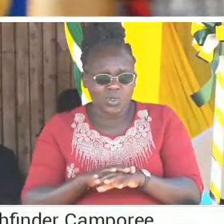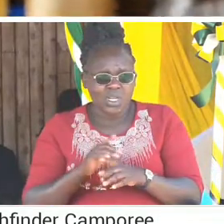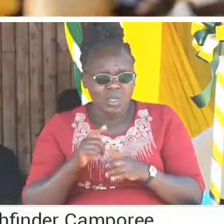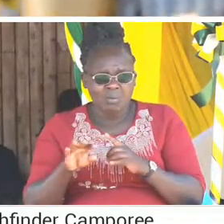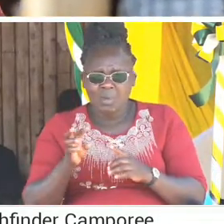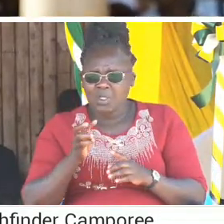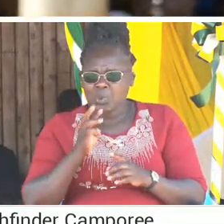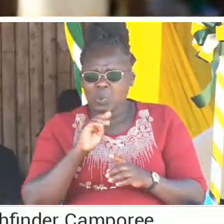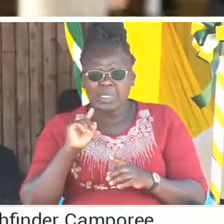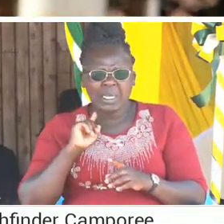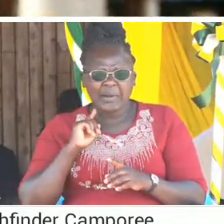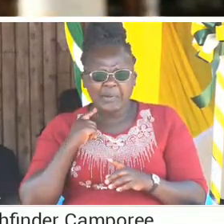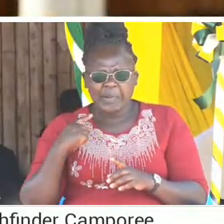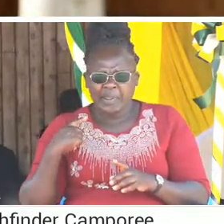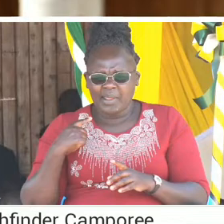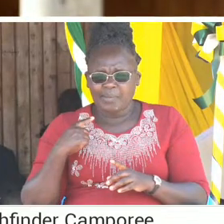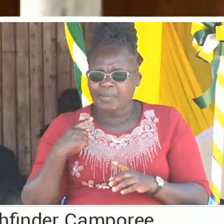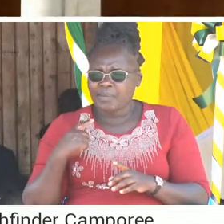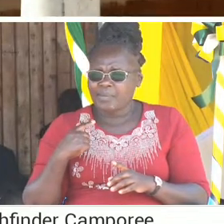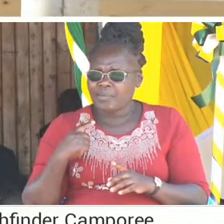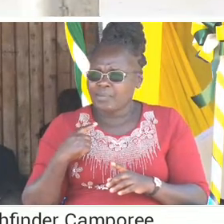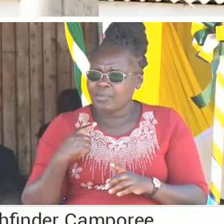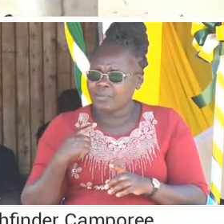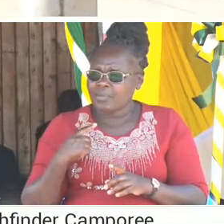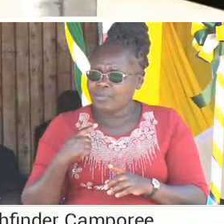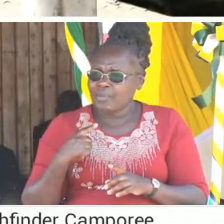kwamba inawezekana hata watoto wanaozaliwa pale ni mapooza.